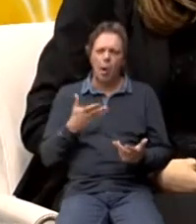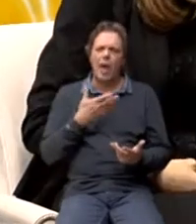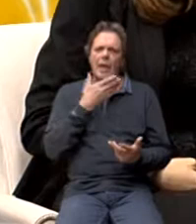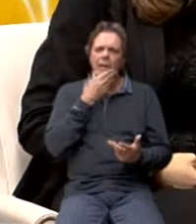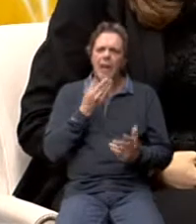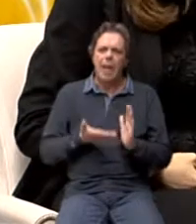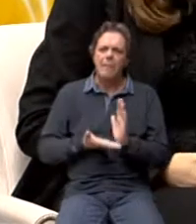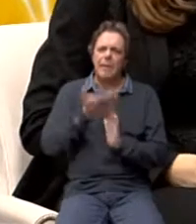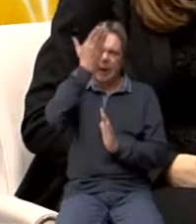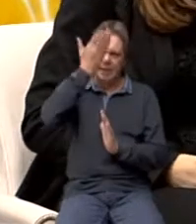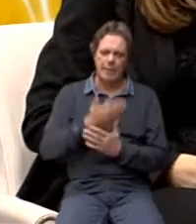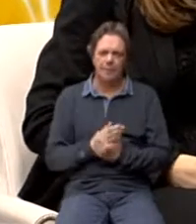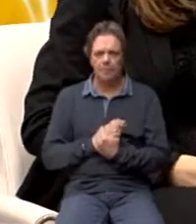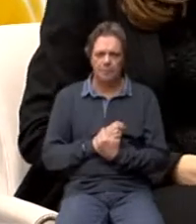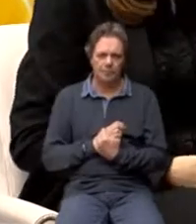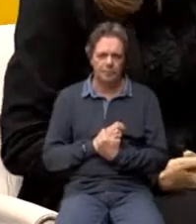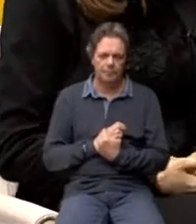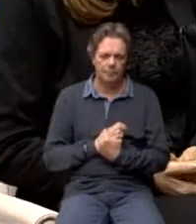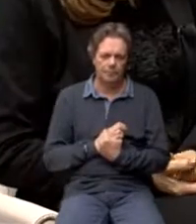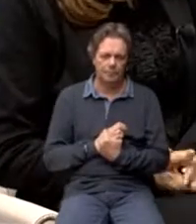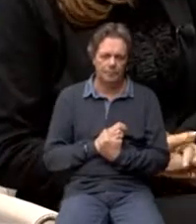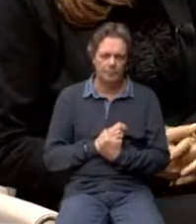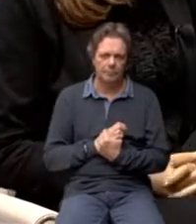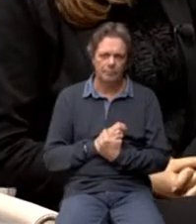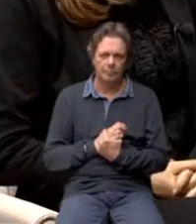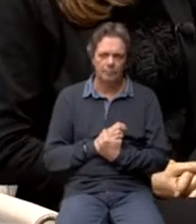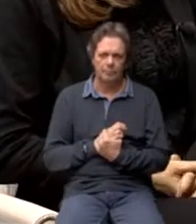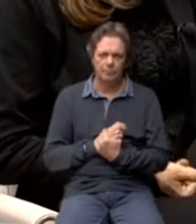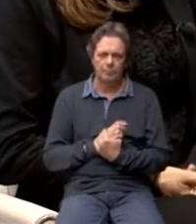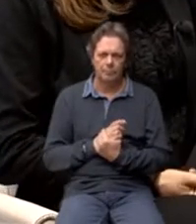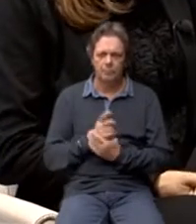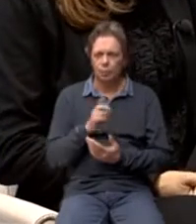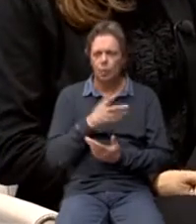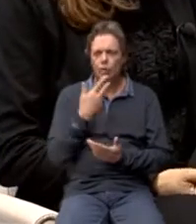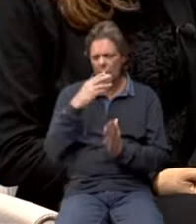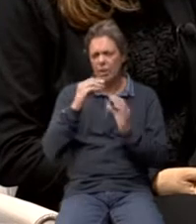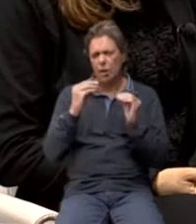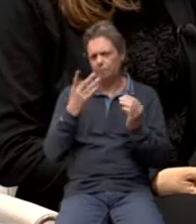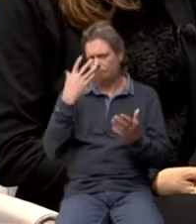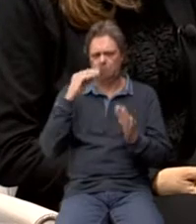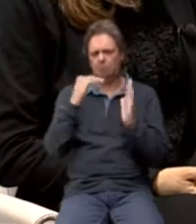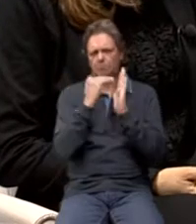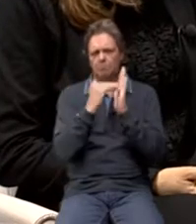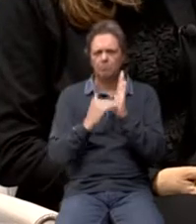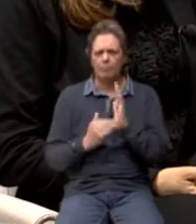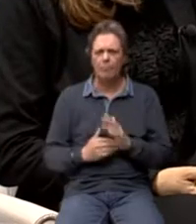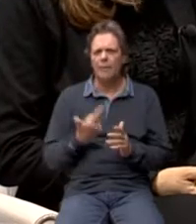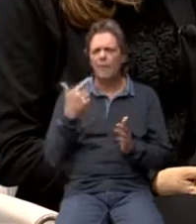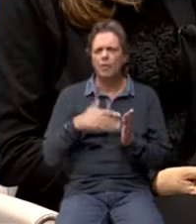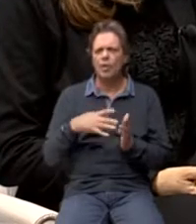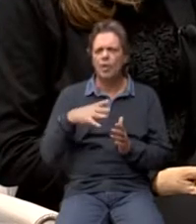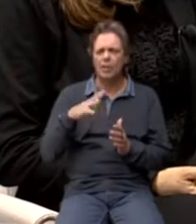trend rasta. Da. Da. Marijan, da. Pa ništa. To što se tiče statistike, u 2014. imamo